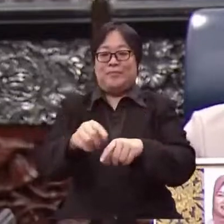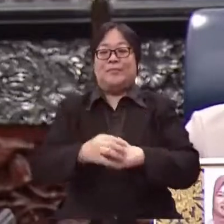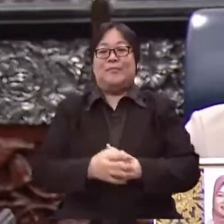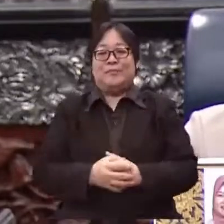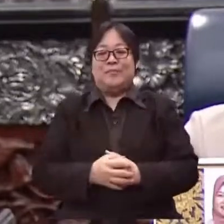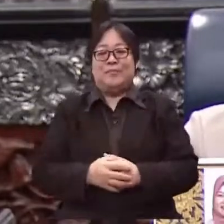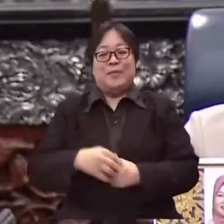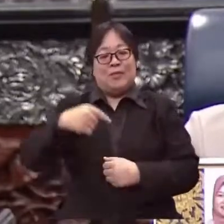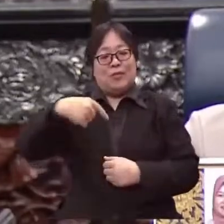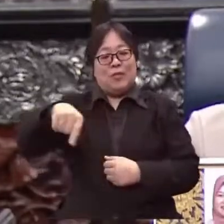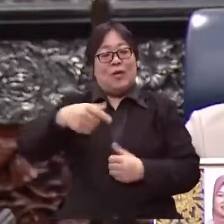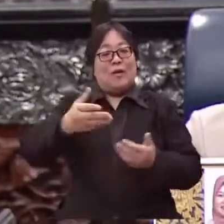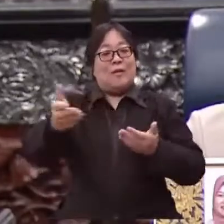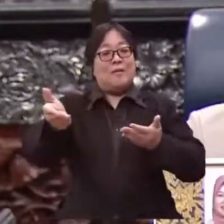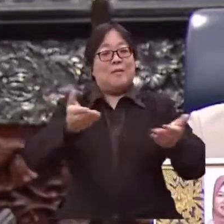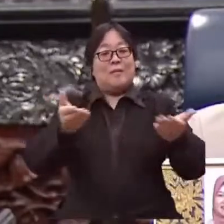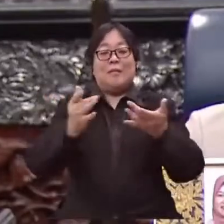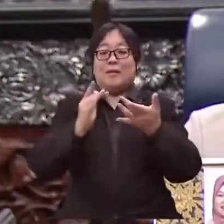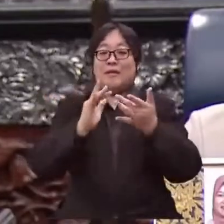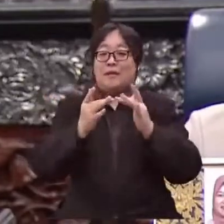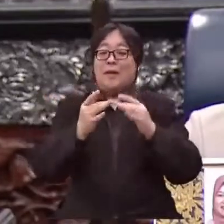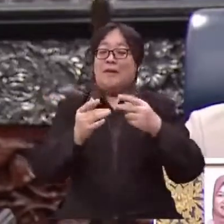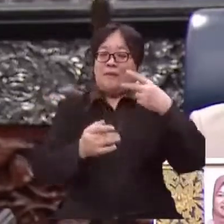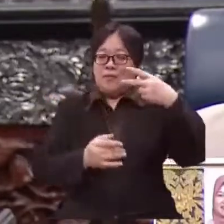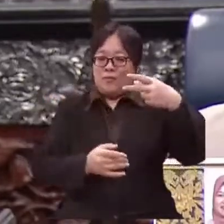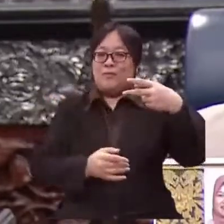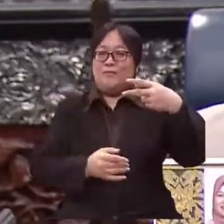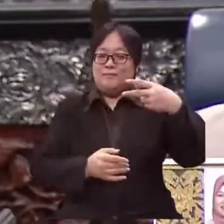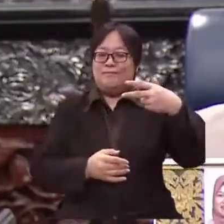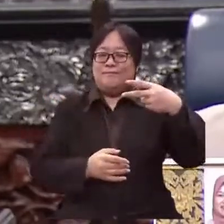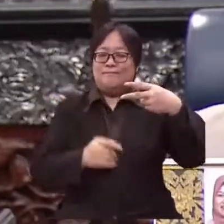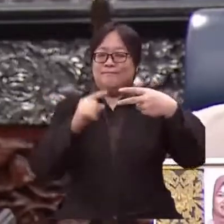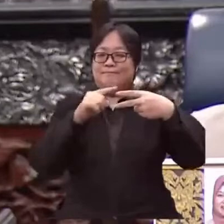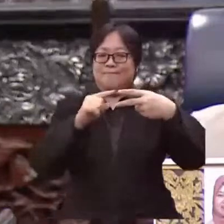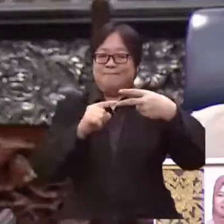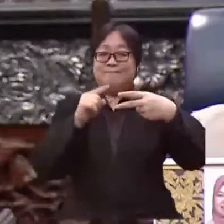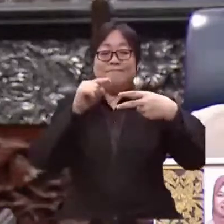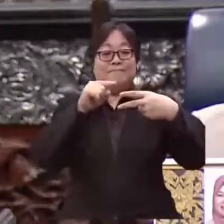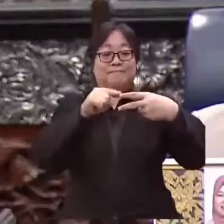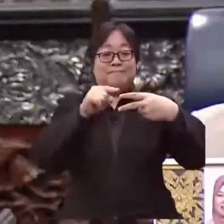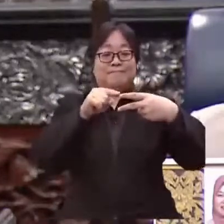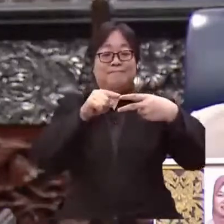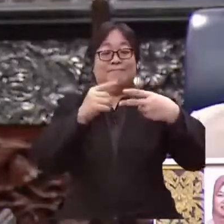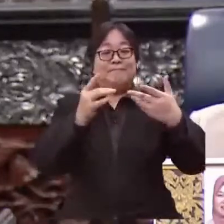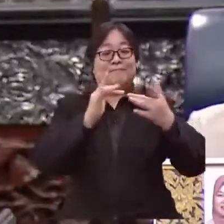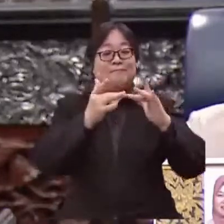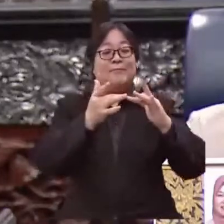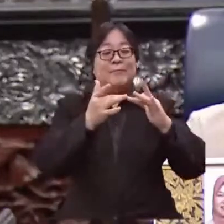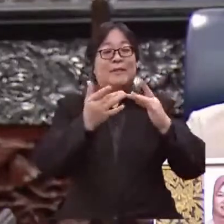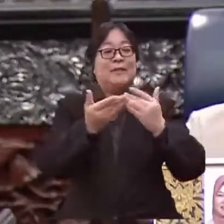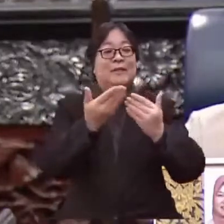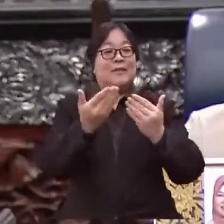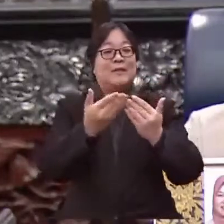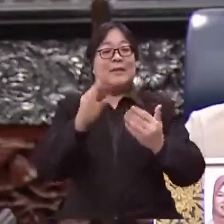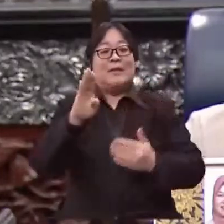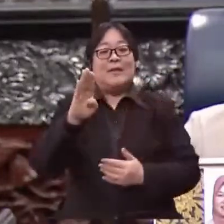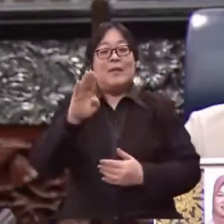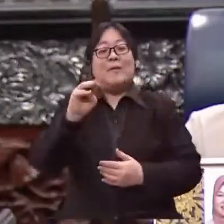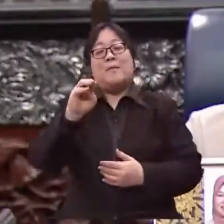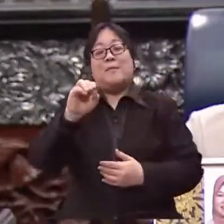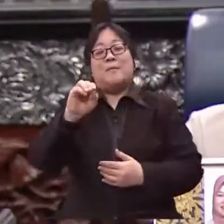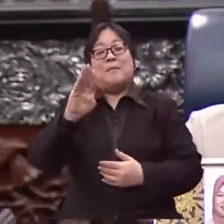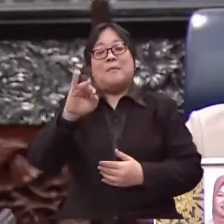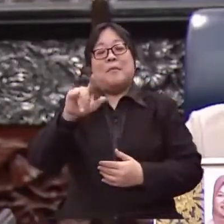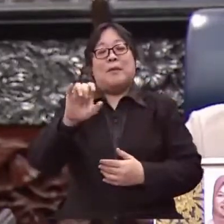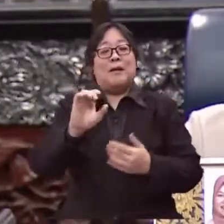mutu peringatan internet dia ada dua jenis satu sama ada internet mudah sekali ataupun mobile